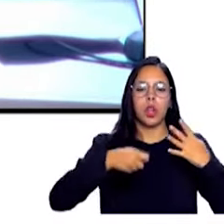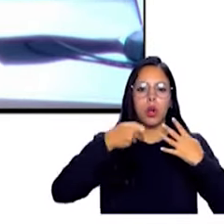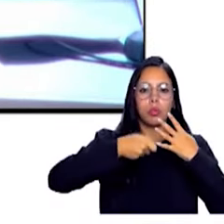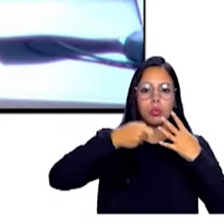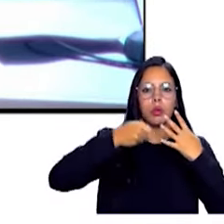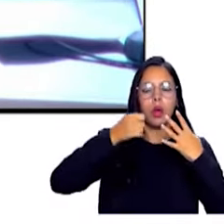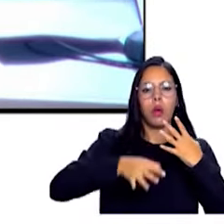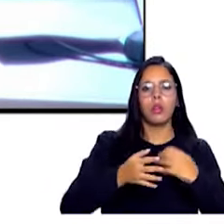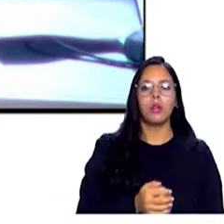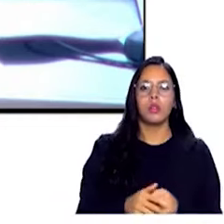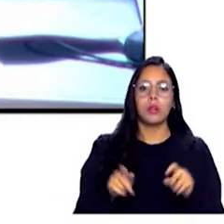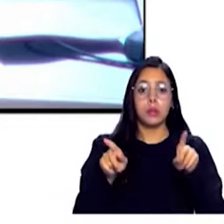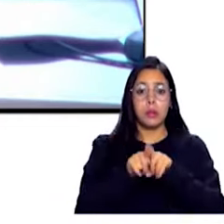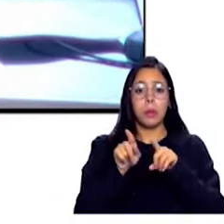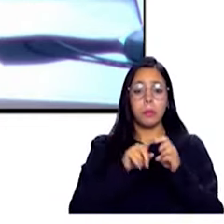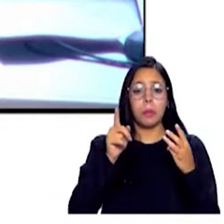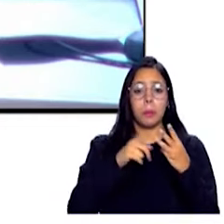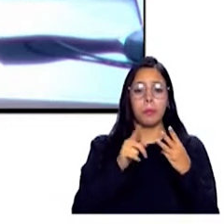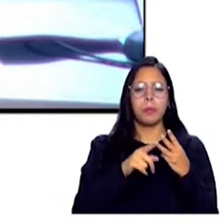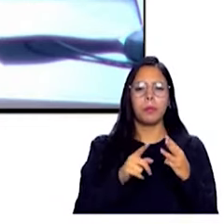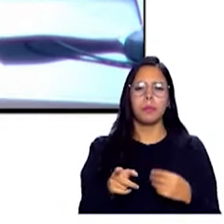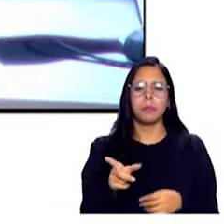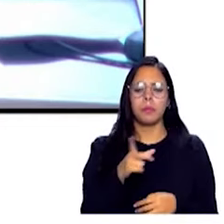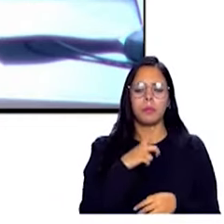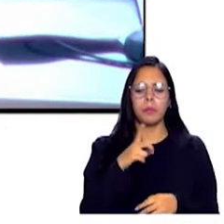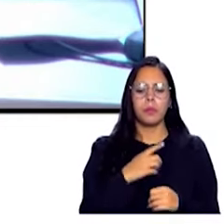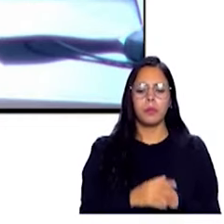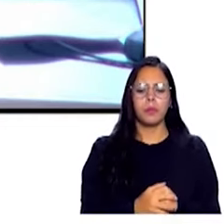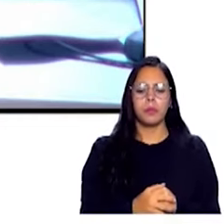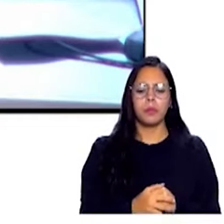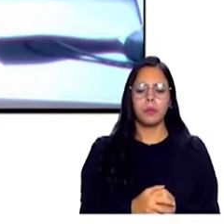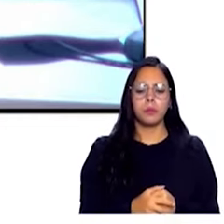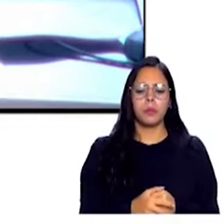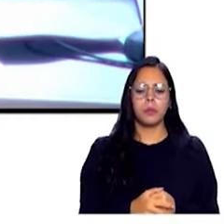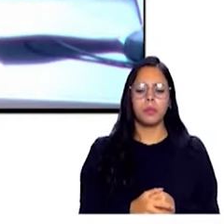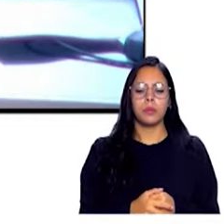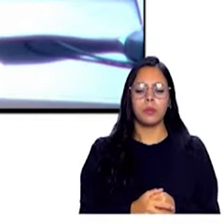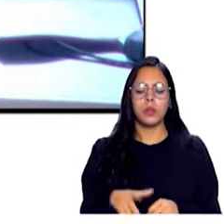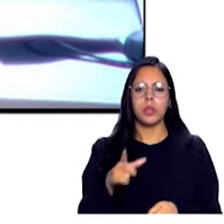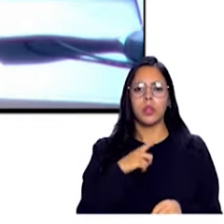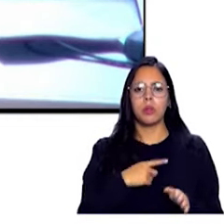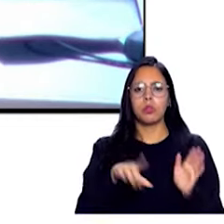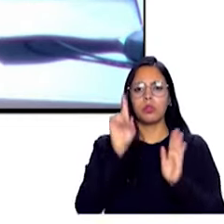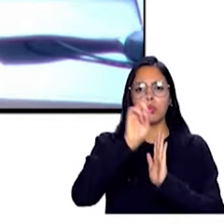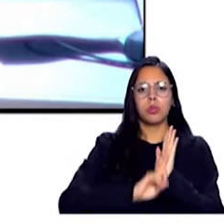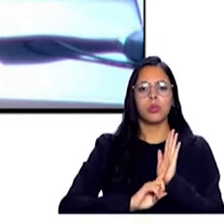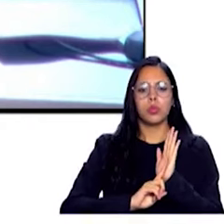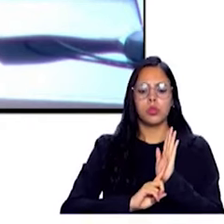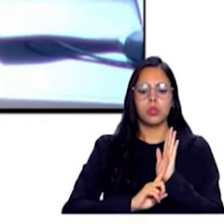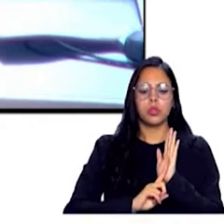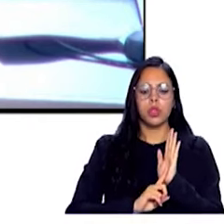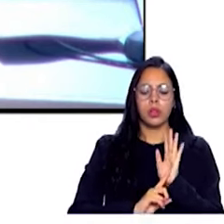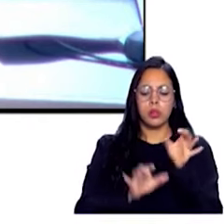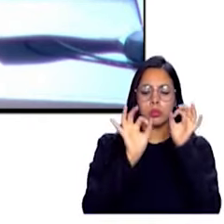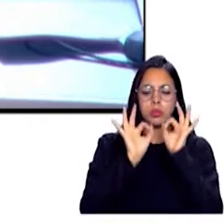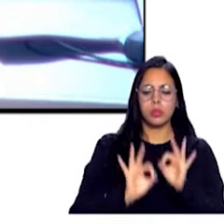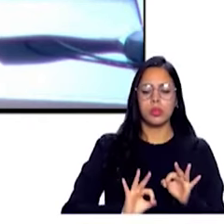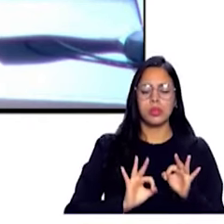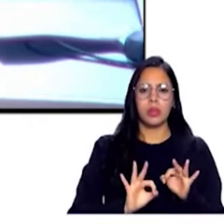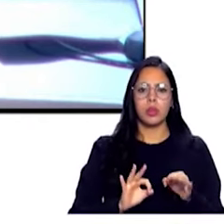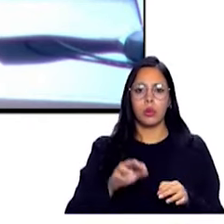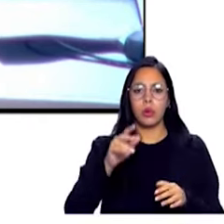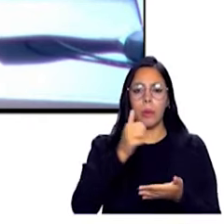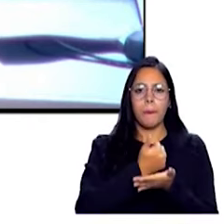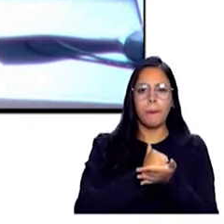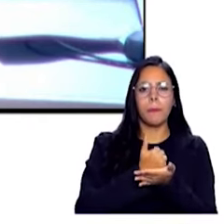qui est une violation grave d'un droit fondamental donc Il Y A eu ce groupe de travail qui a proposé ces crites de